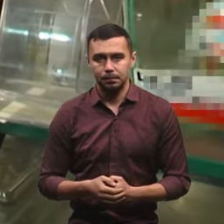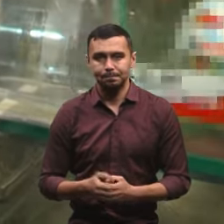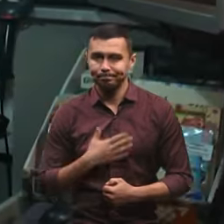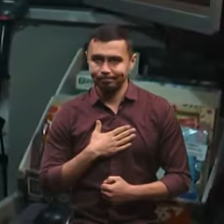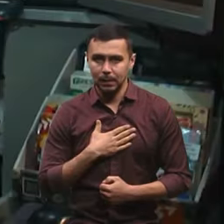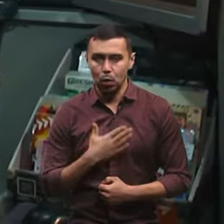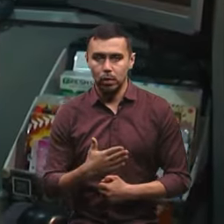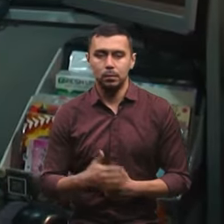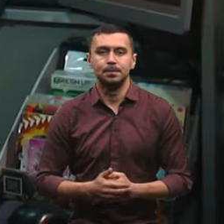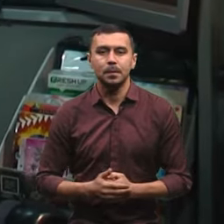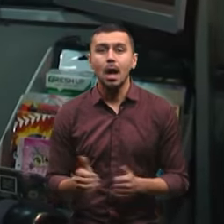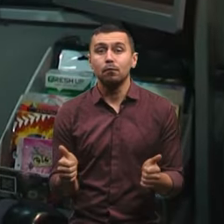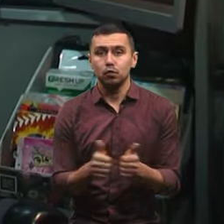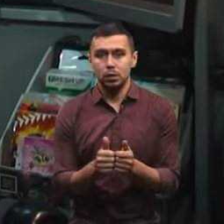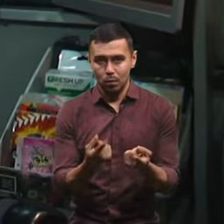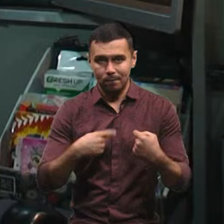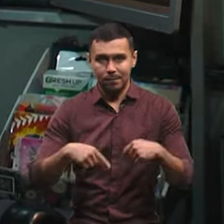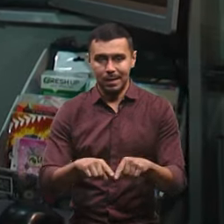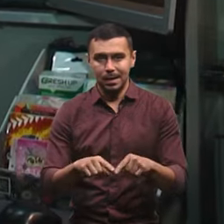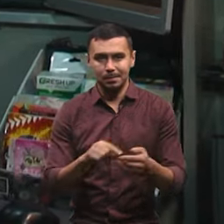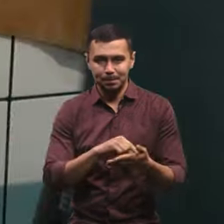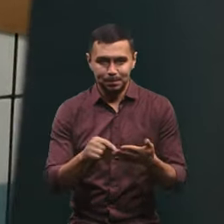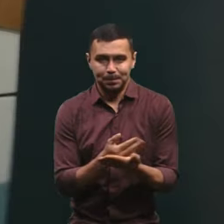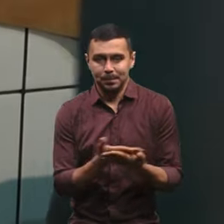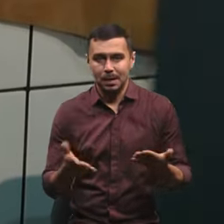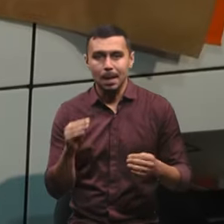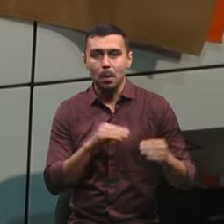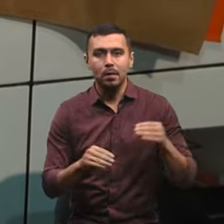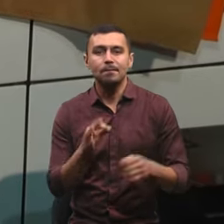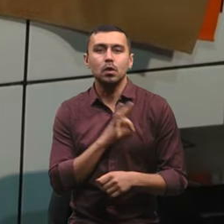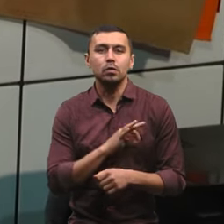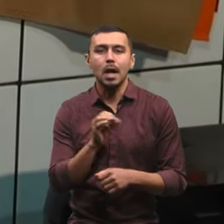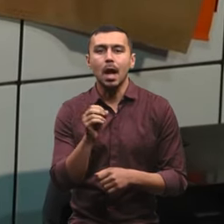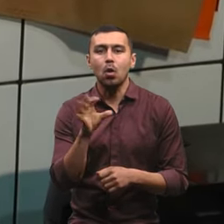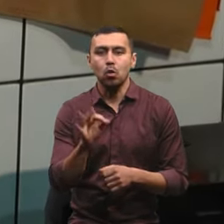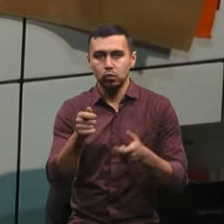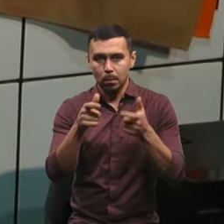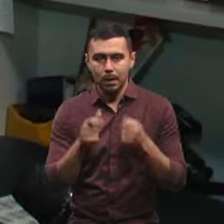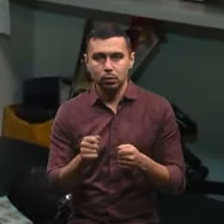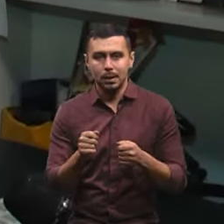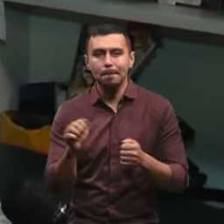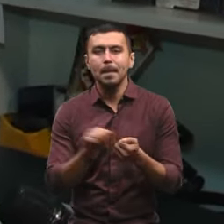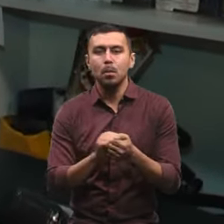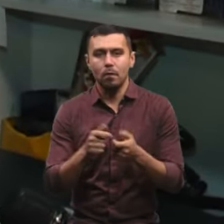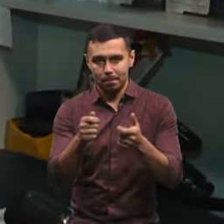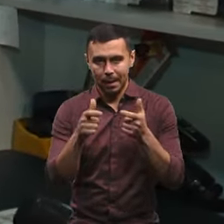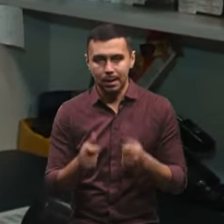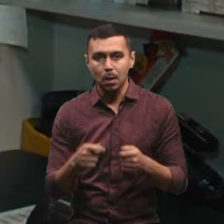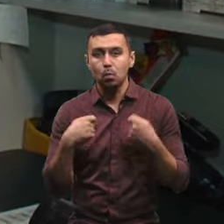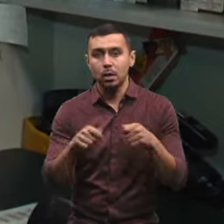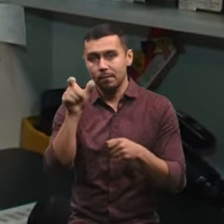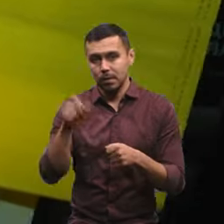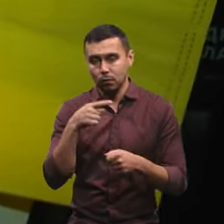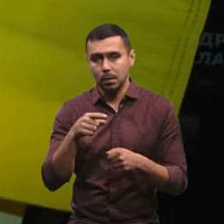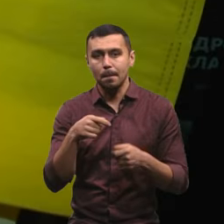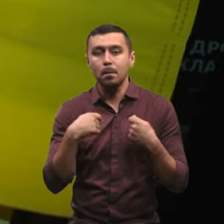Дякуємо. А от в сусідньому відділі канцелярських товарів для пакування використовують екоторбинки і крафтові пакети. Продавець Руслан каже, покупці